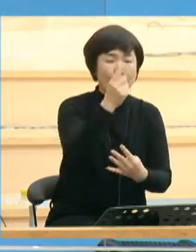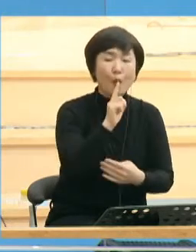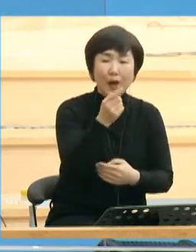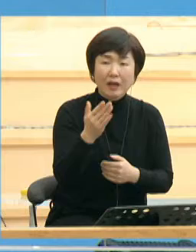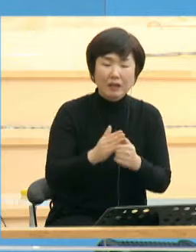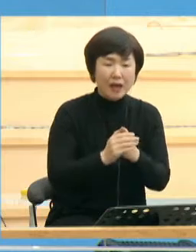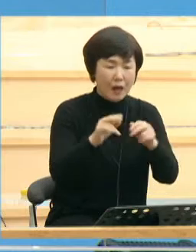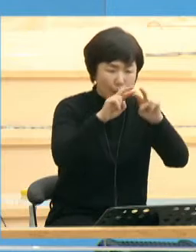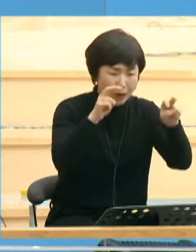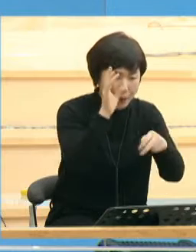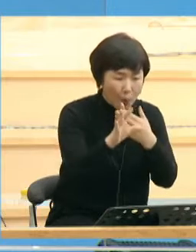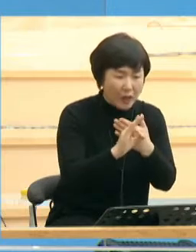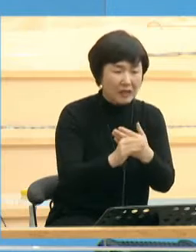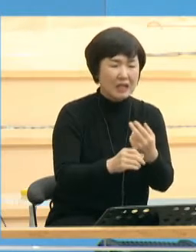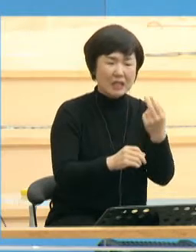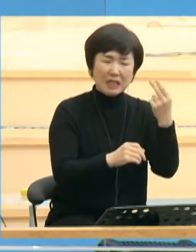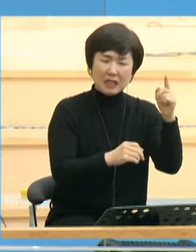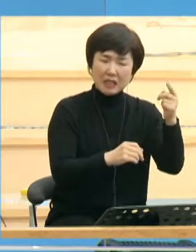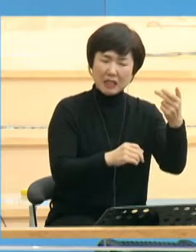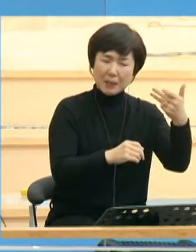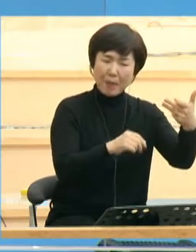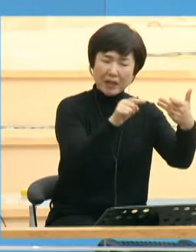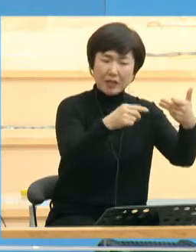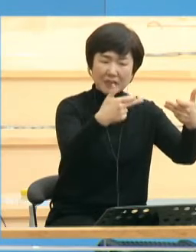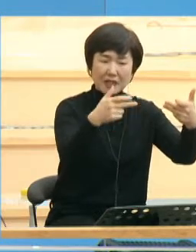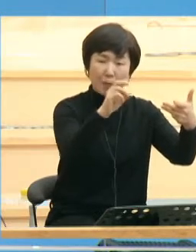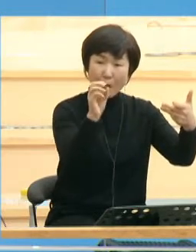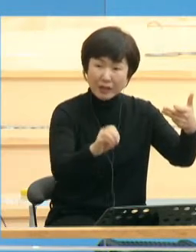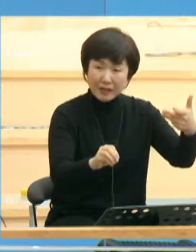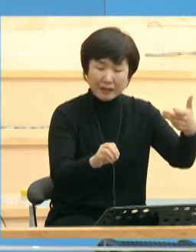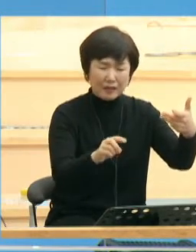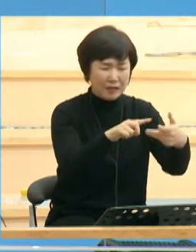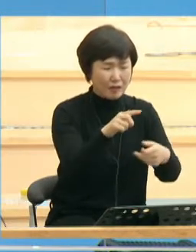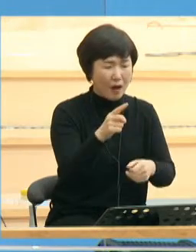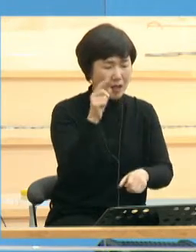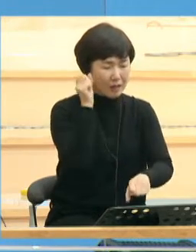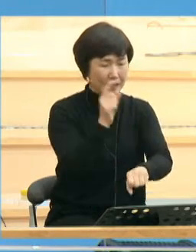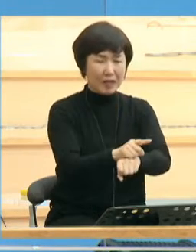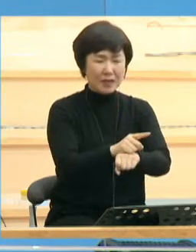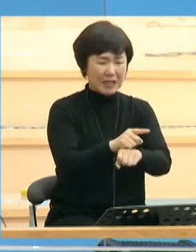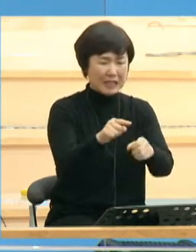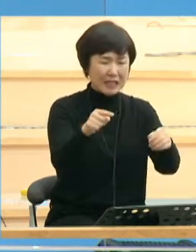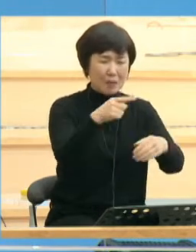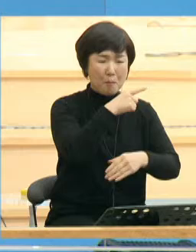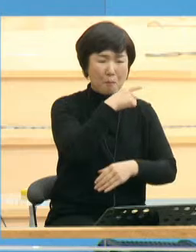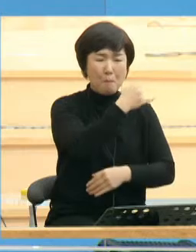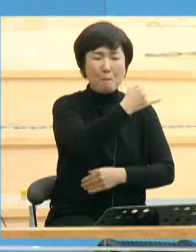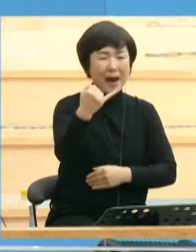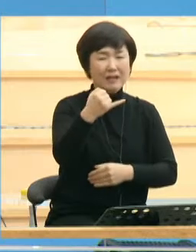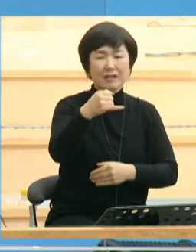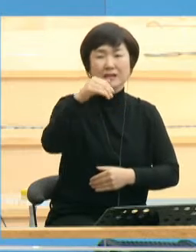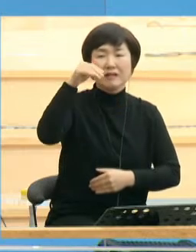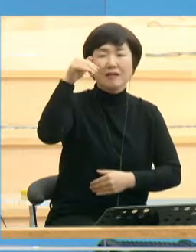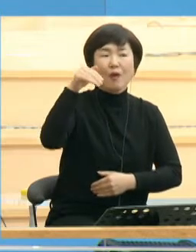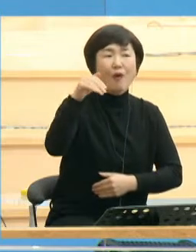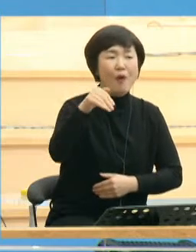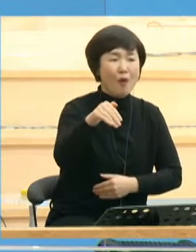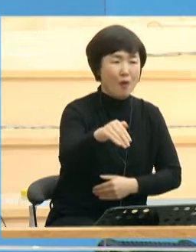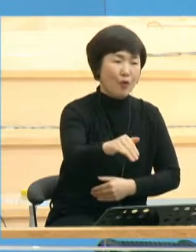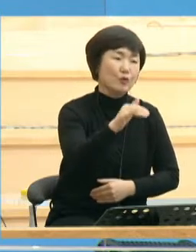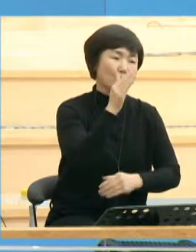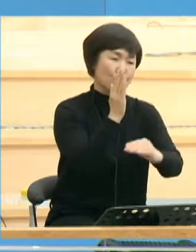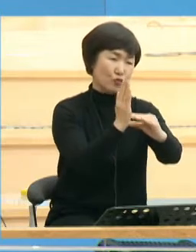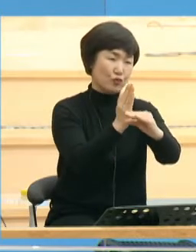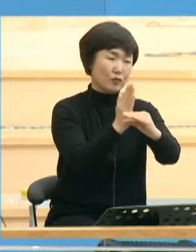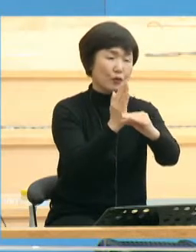실제로는 18.7% 인데 게임이 이게 뚜렷한 마에 라서 성장으로 그래퍼 밖에 없고 따라 는 거 그리고